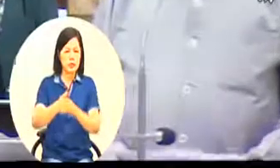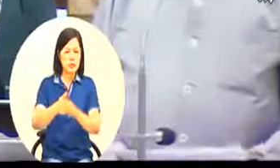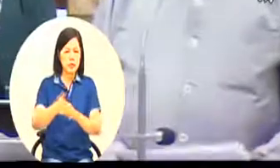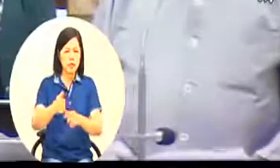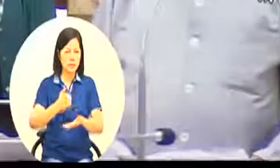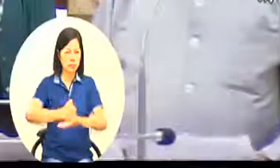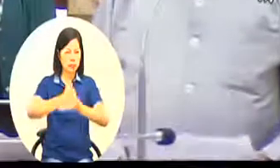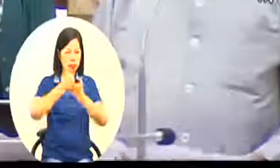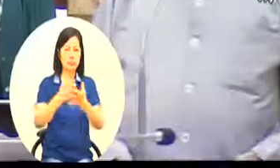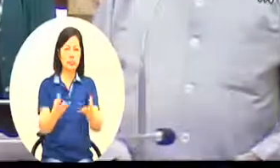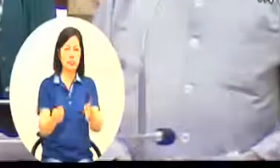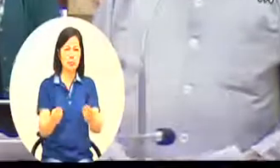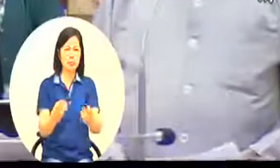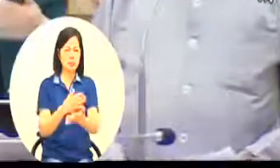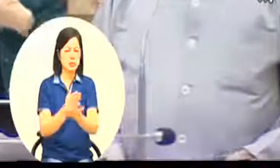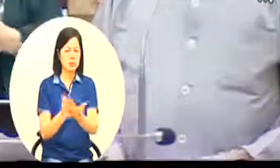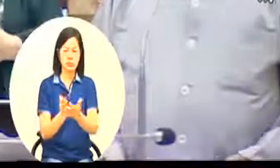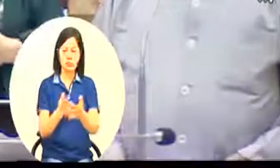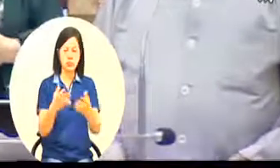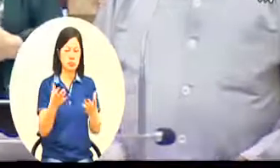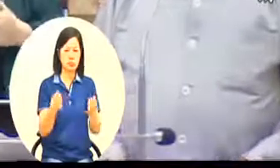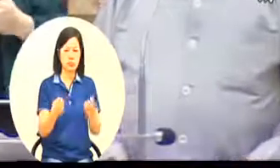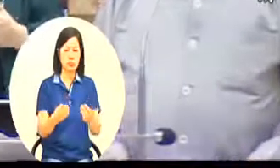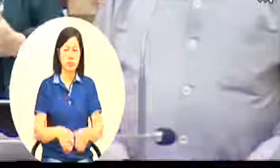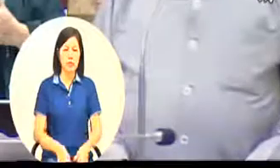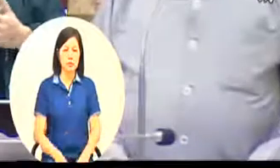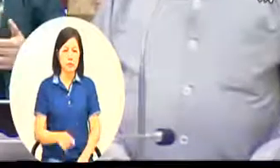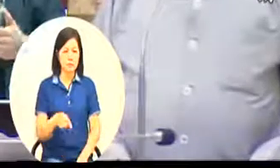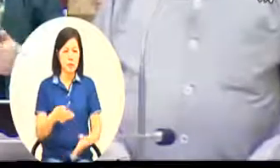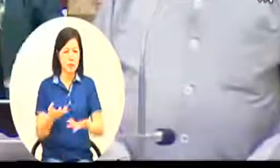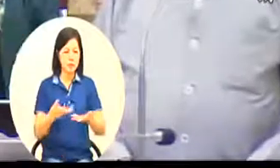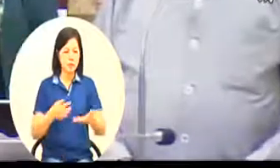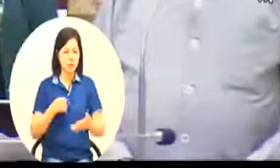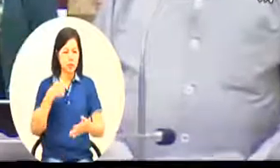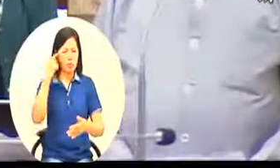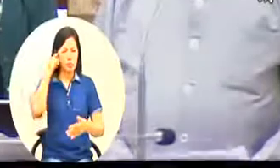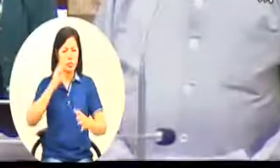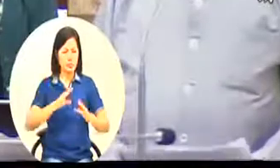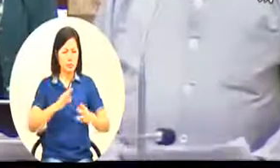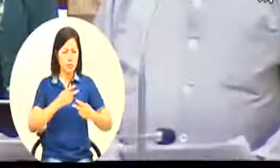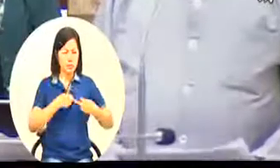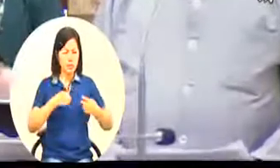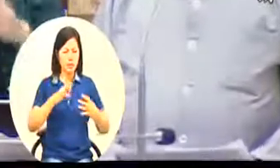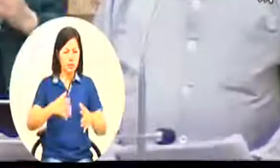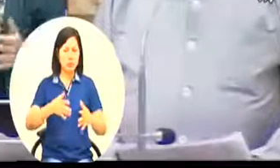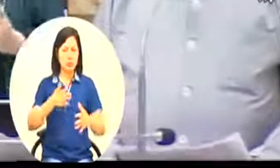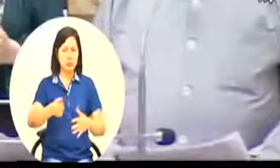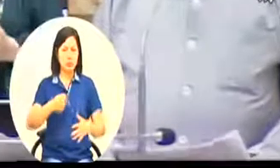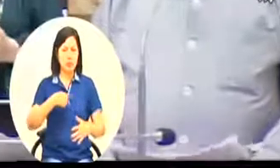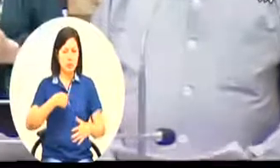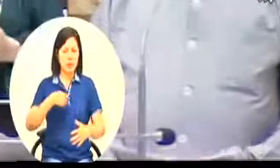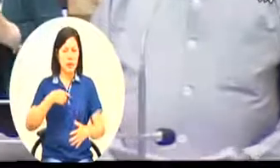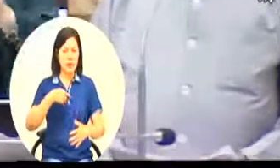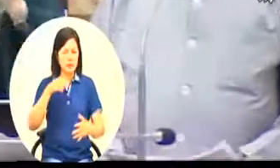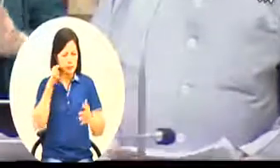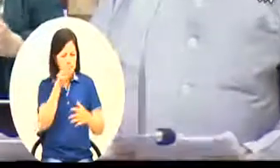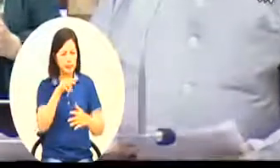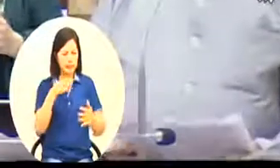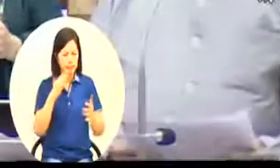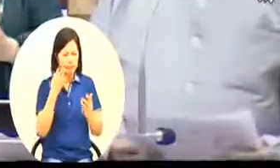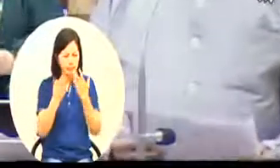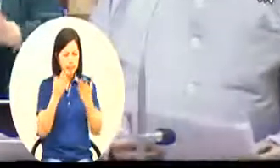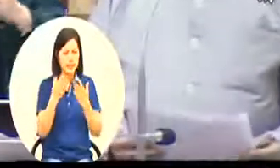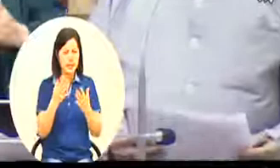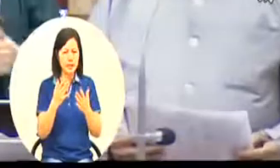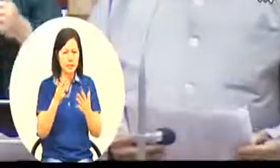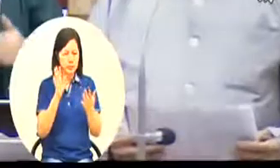重等等拢无啊。这个部分，我感觉今仔日蔡英文总统 伊爱理解这问题，爱去面对这